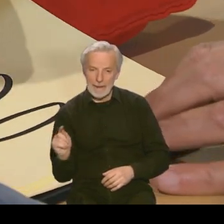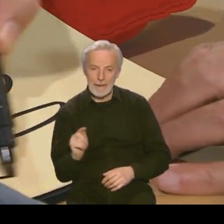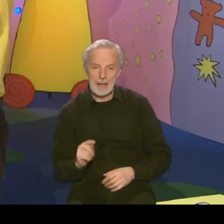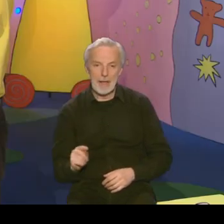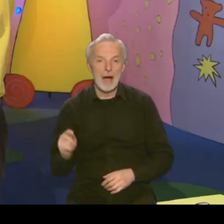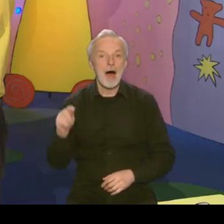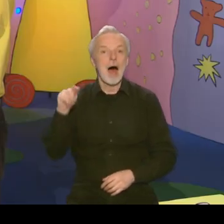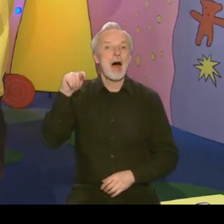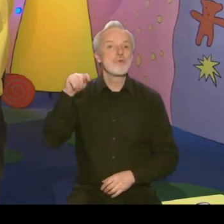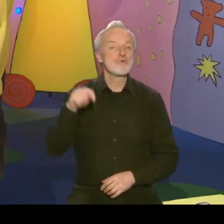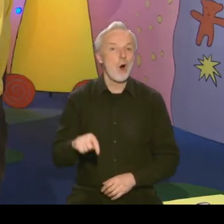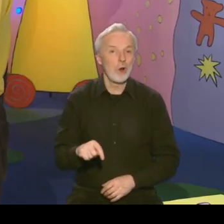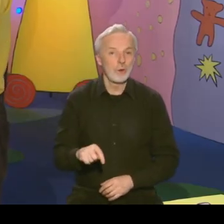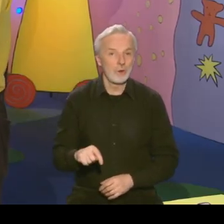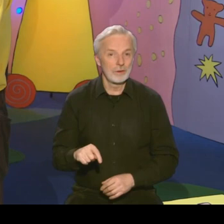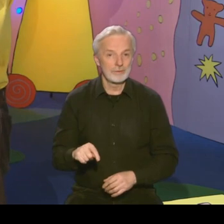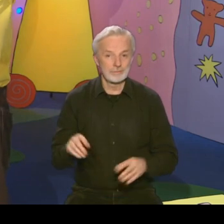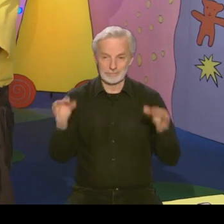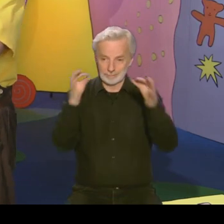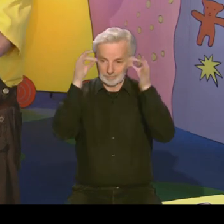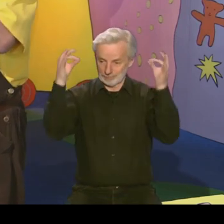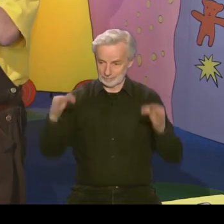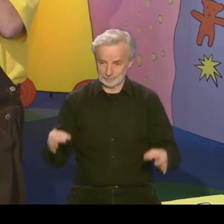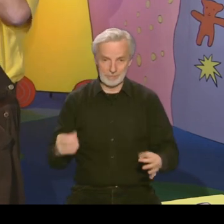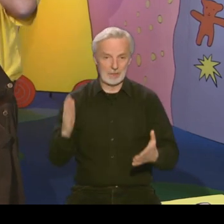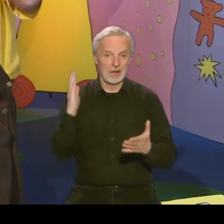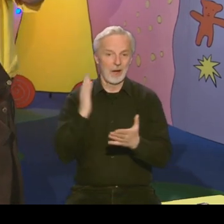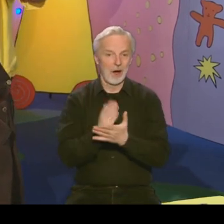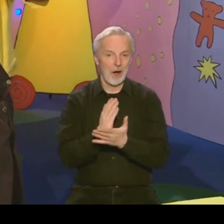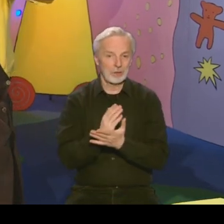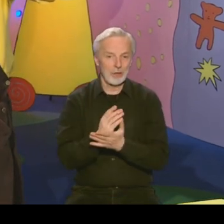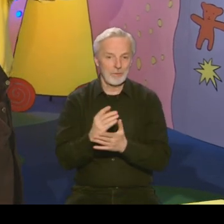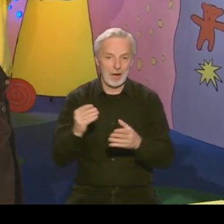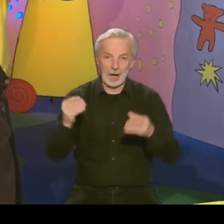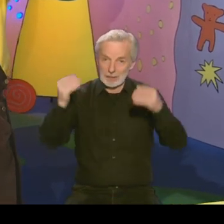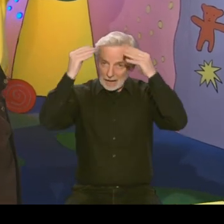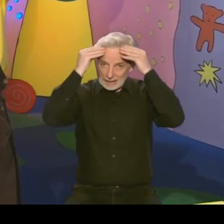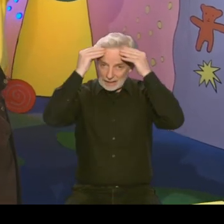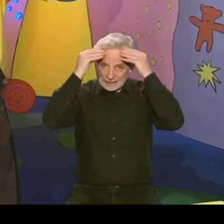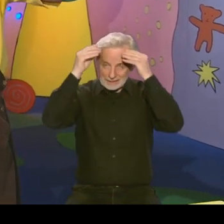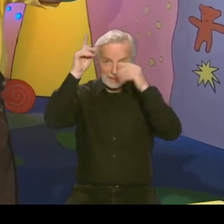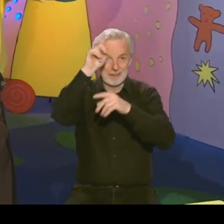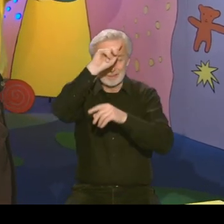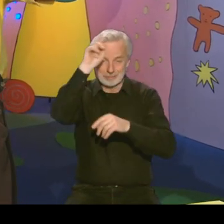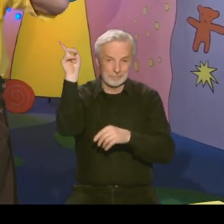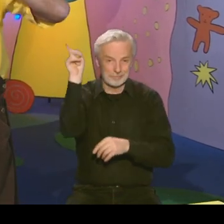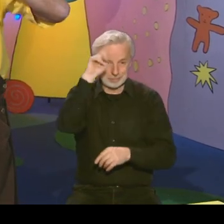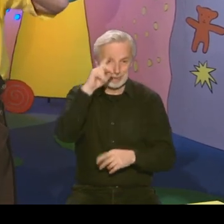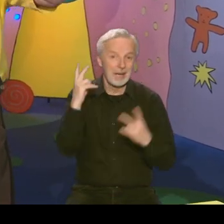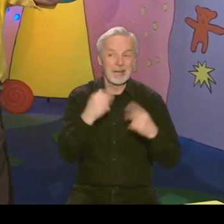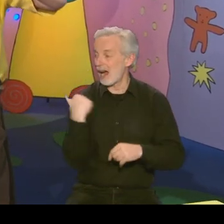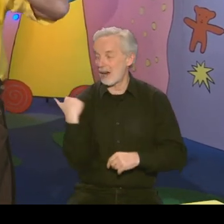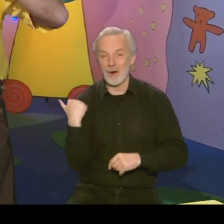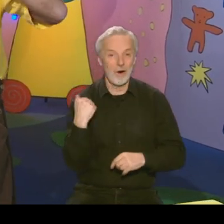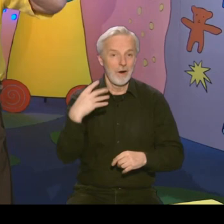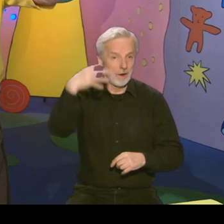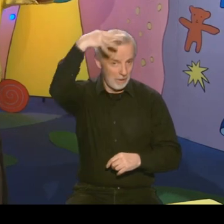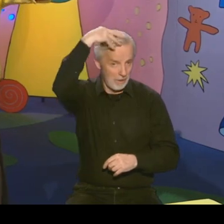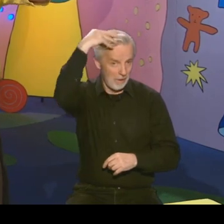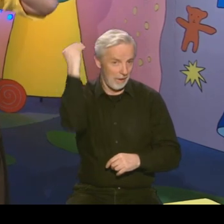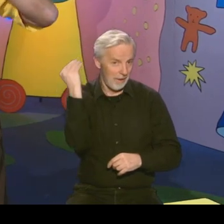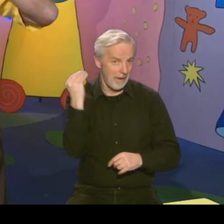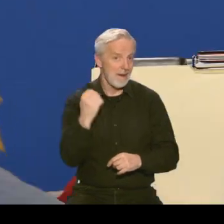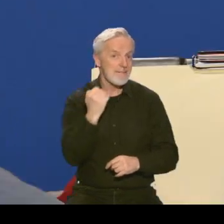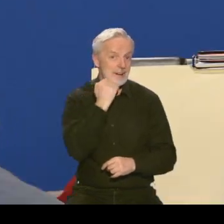až dolů. A už máte podobnou bambulku, jako má František. Ta je